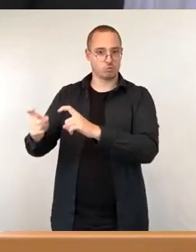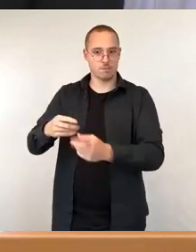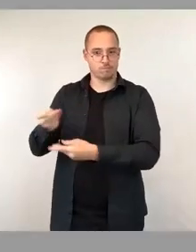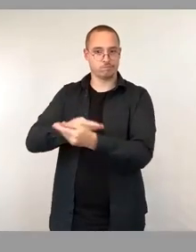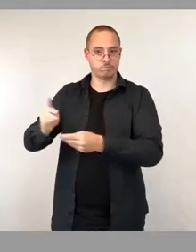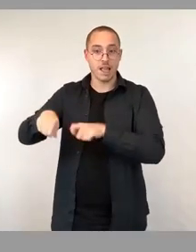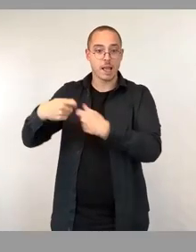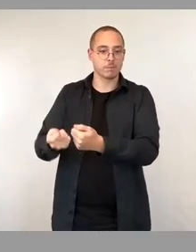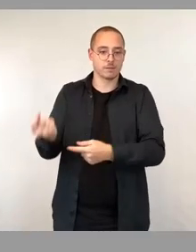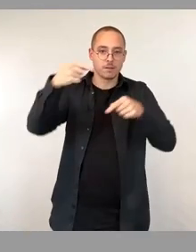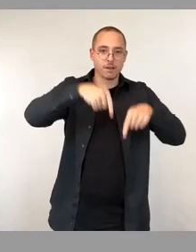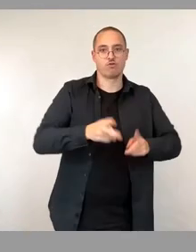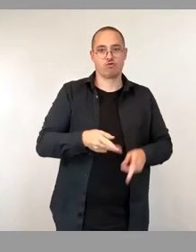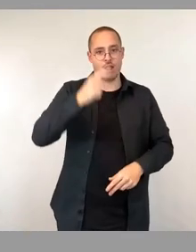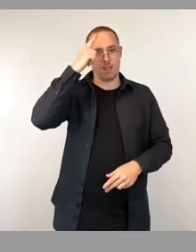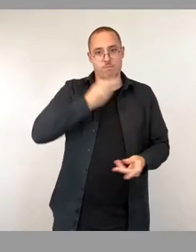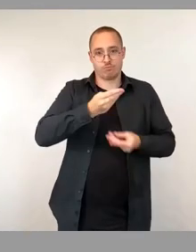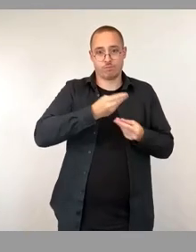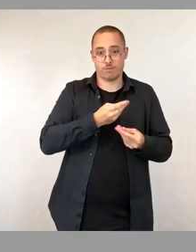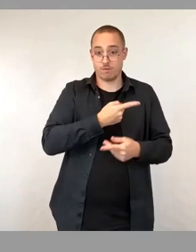ich jetzt ums Stimmzeichen.